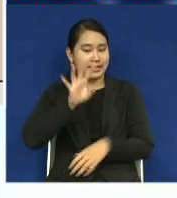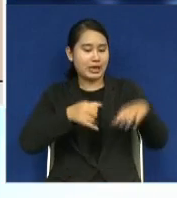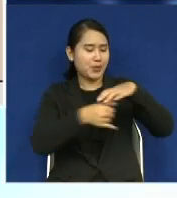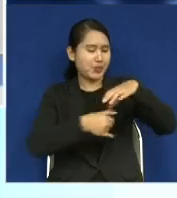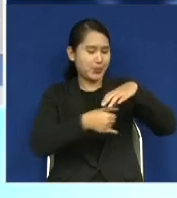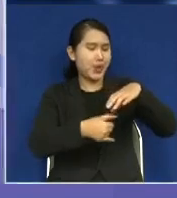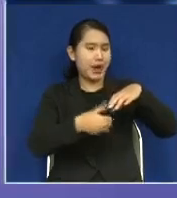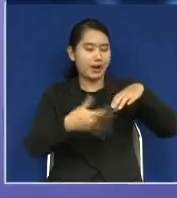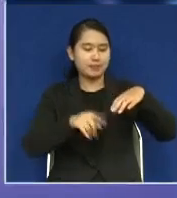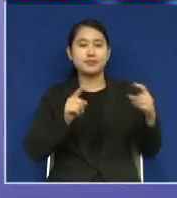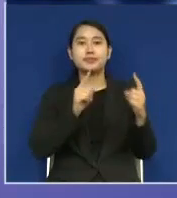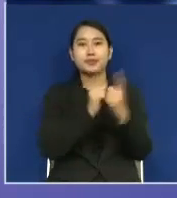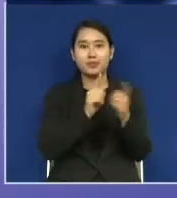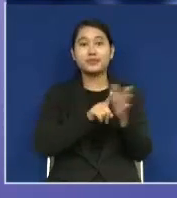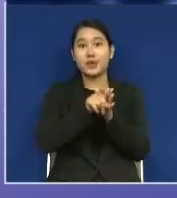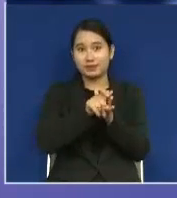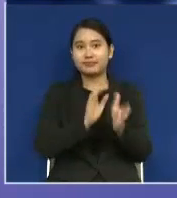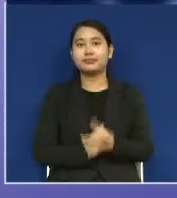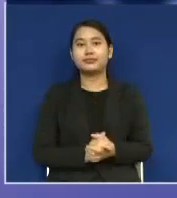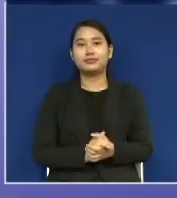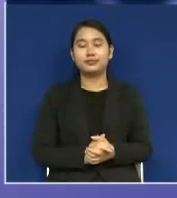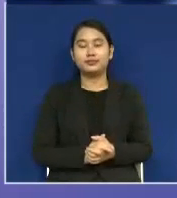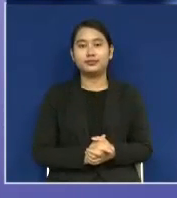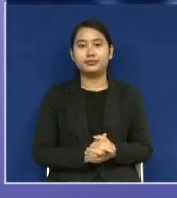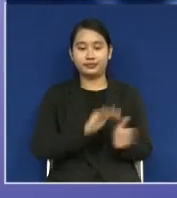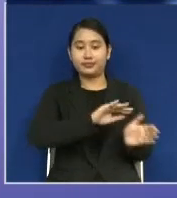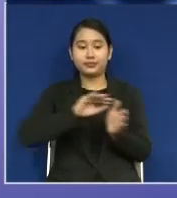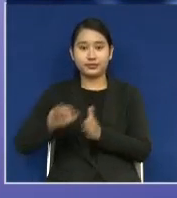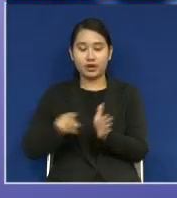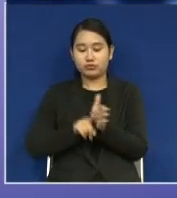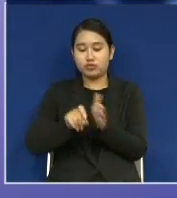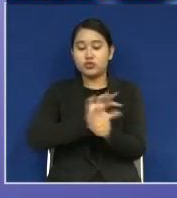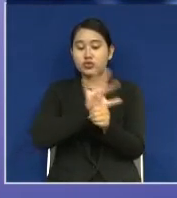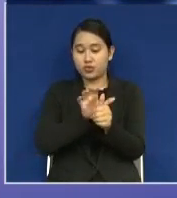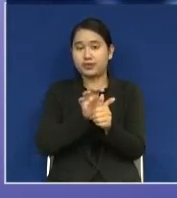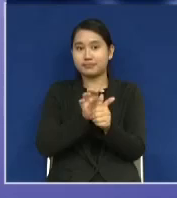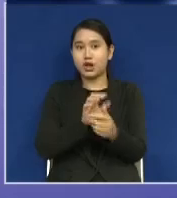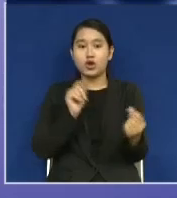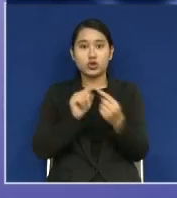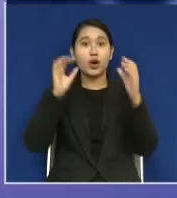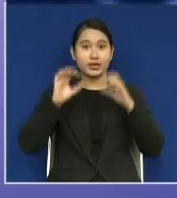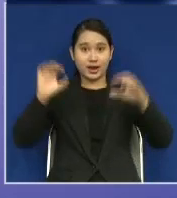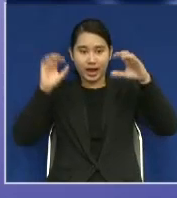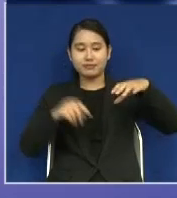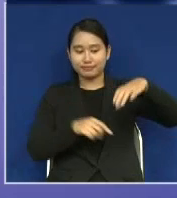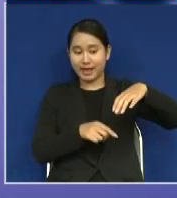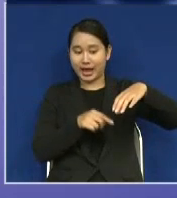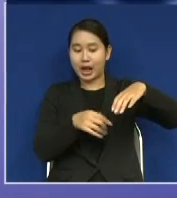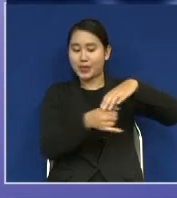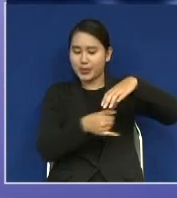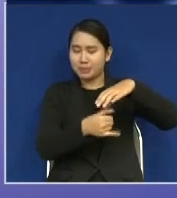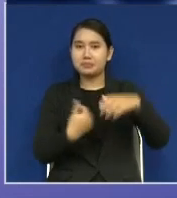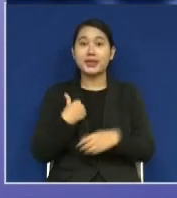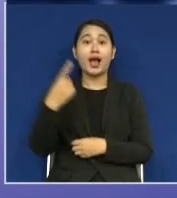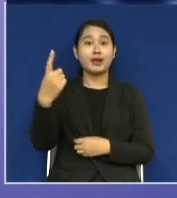ค่ะสำหรับสถานการณ์ของโควิด-19 นะคะในสถานที่เฝ้าระวังที่รัฐจัดให้ค่ะก็มีคำถามว่